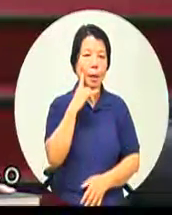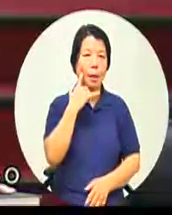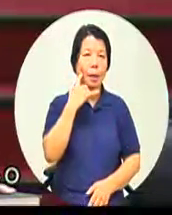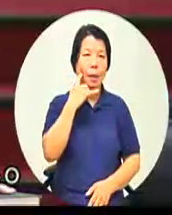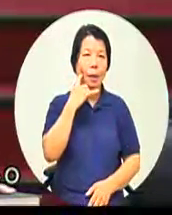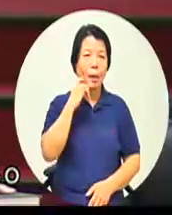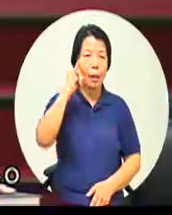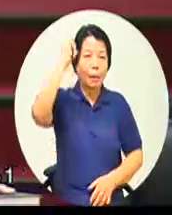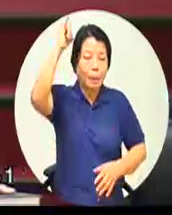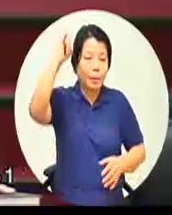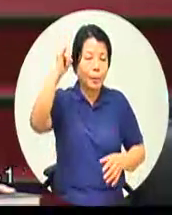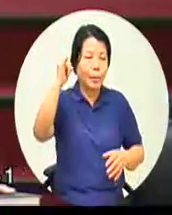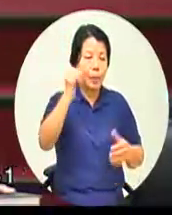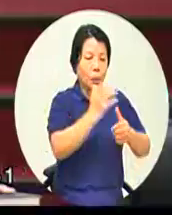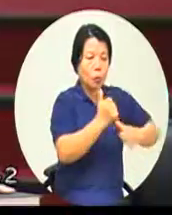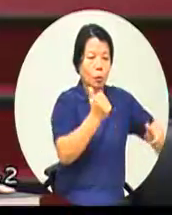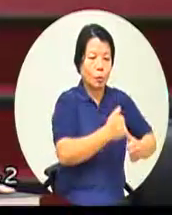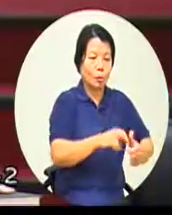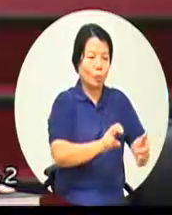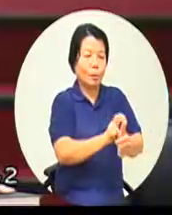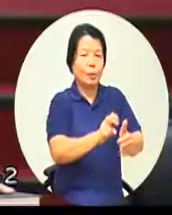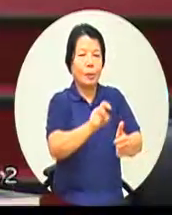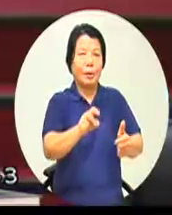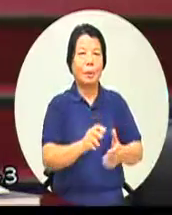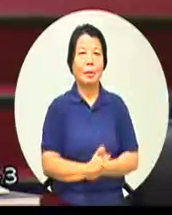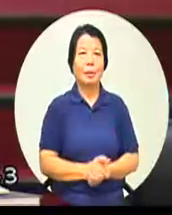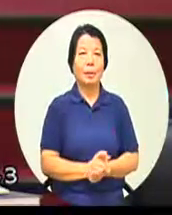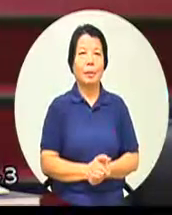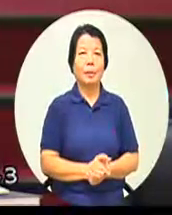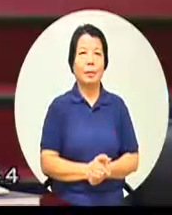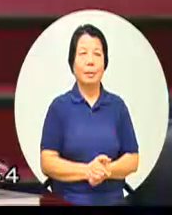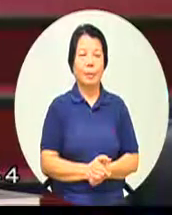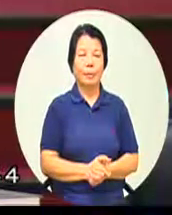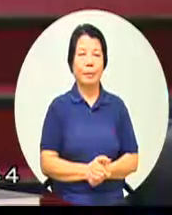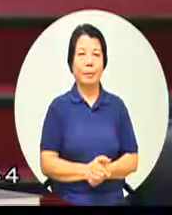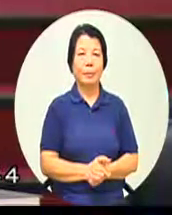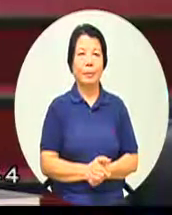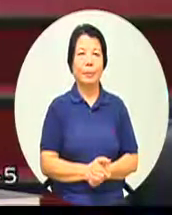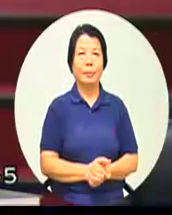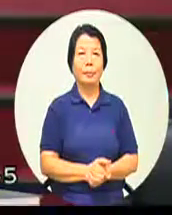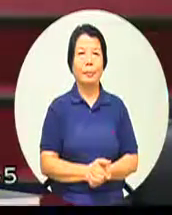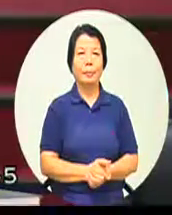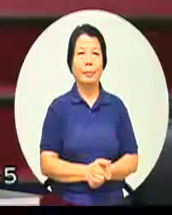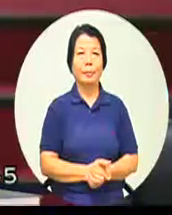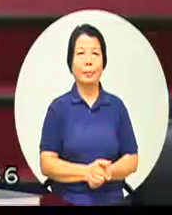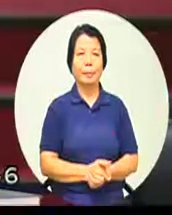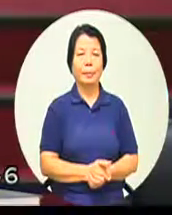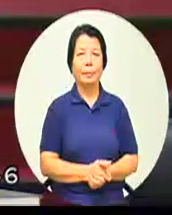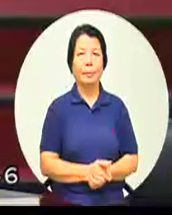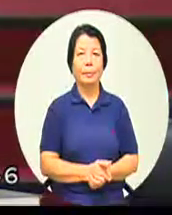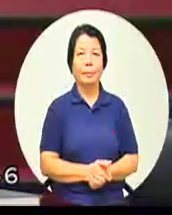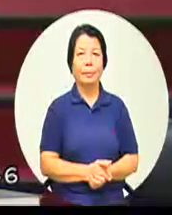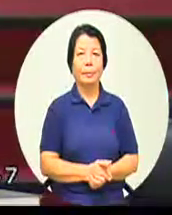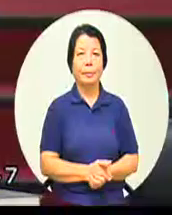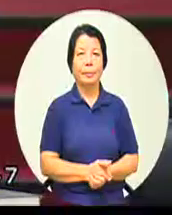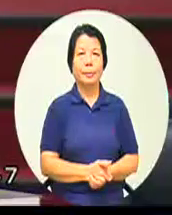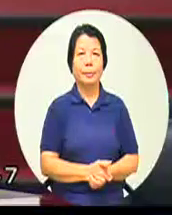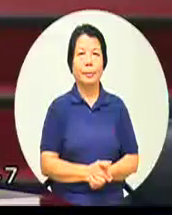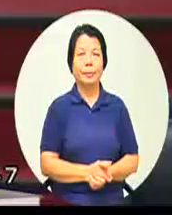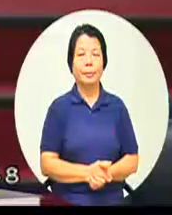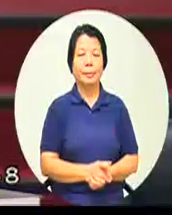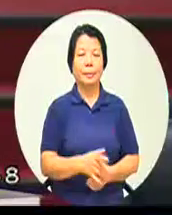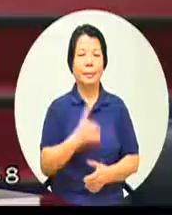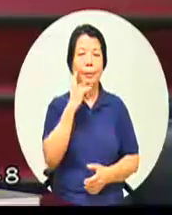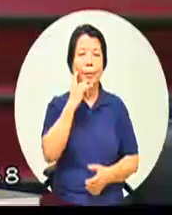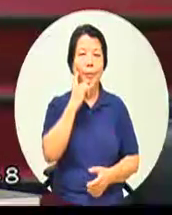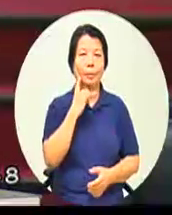代教养，哎，讲伊讲安尼对不对？卖两包啦，搁有这哥哥呢，搁注意咪隔代教养啦。结果迄阿妈